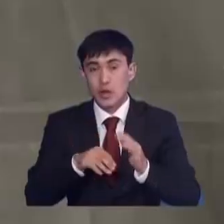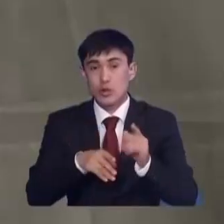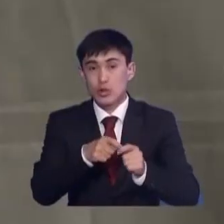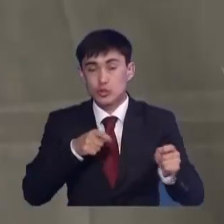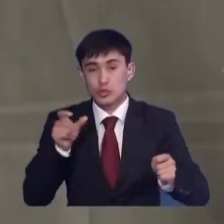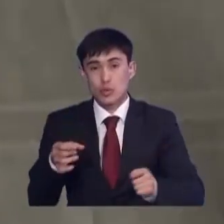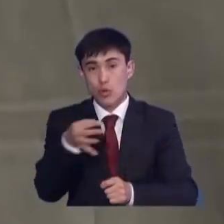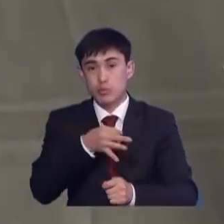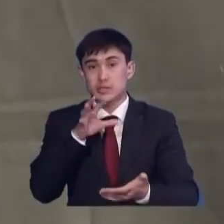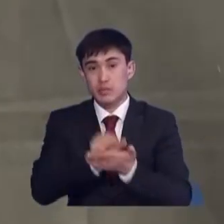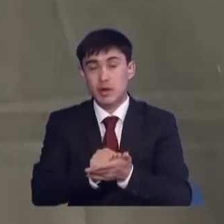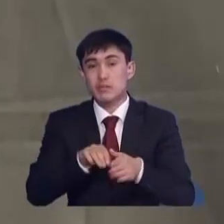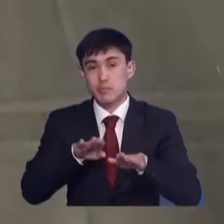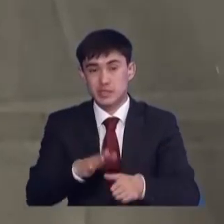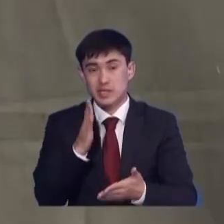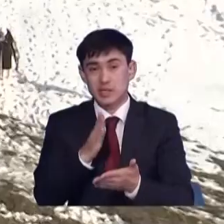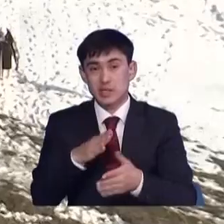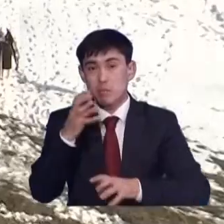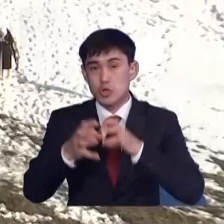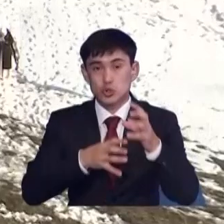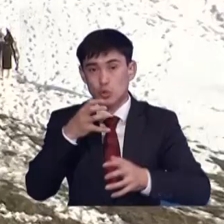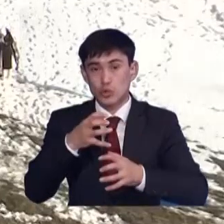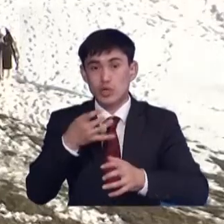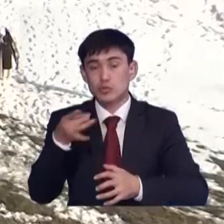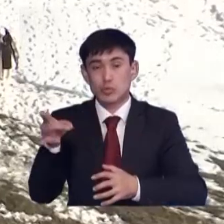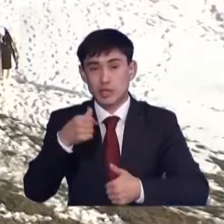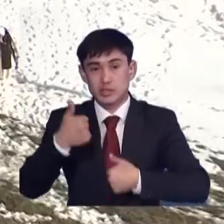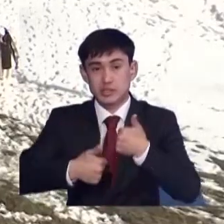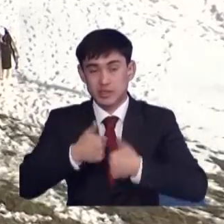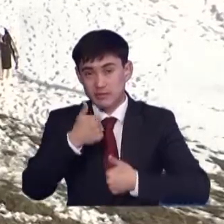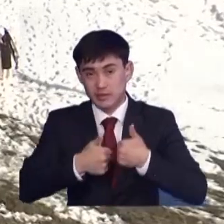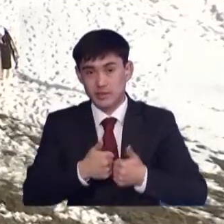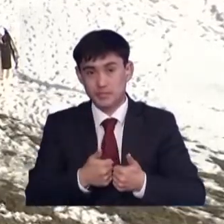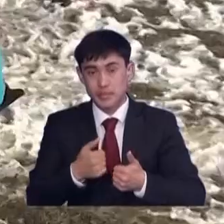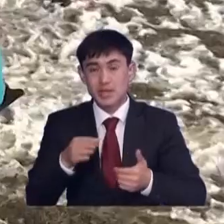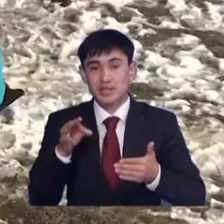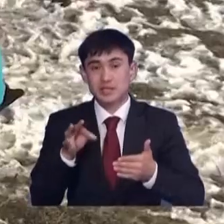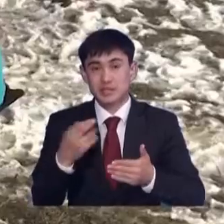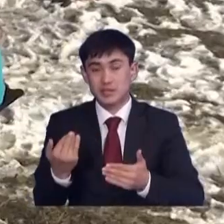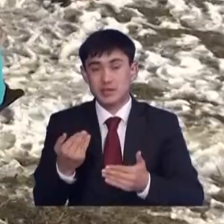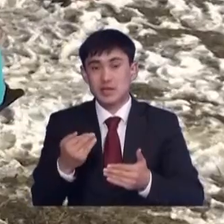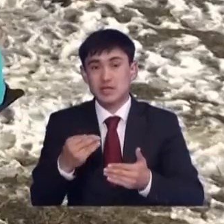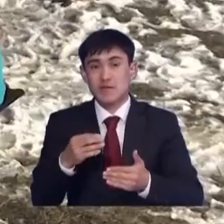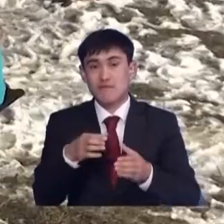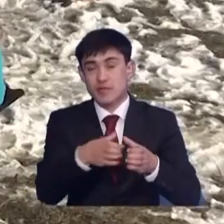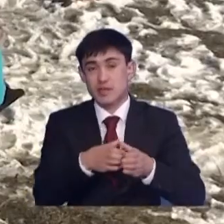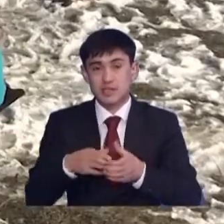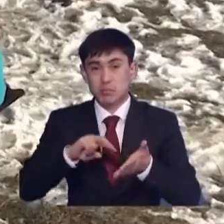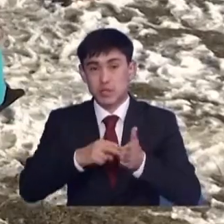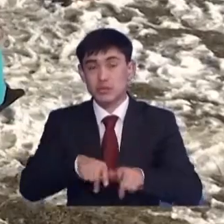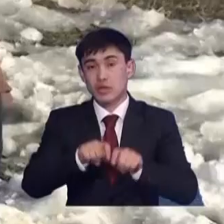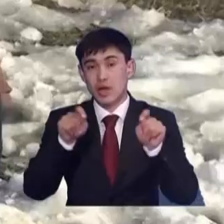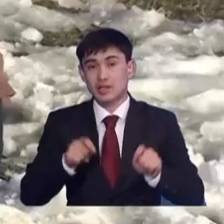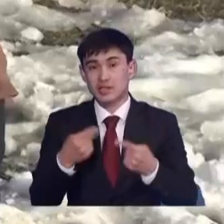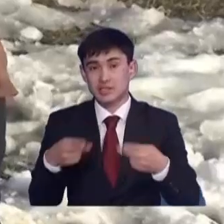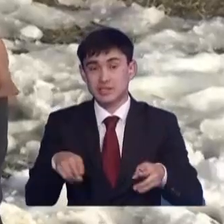Лучники области занимают призовые места на международных и республиканских соревнованиях. Тем временем представители федерации планируют открыть